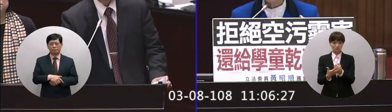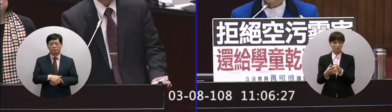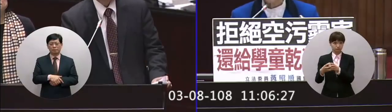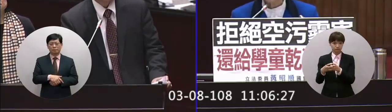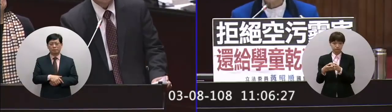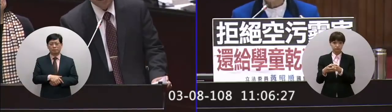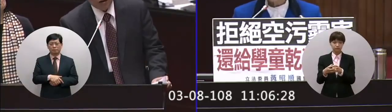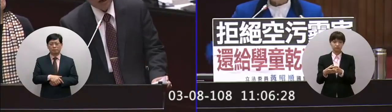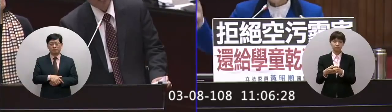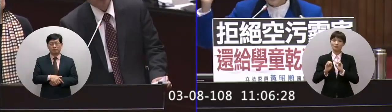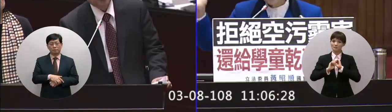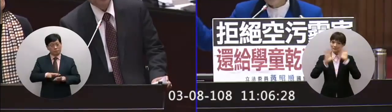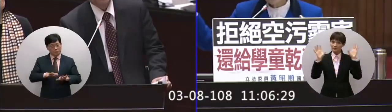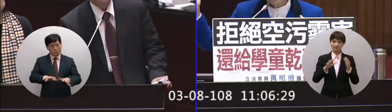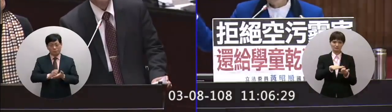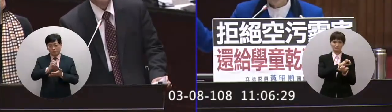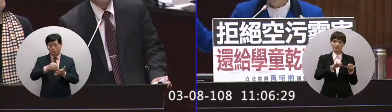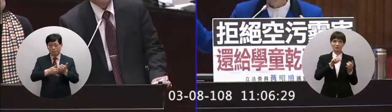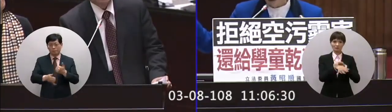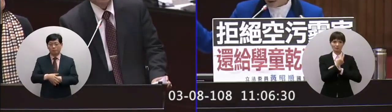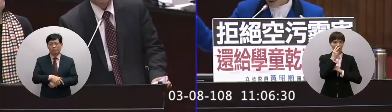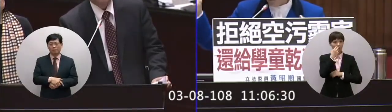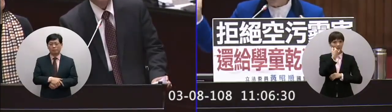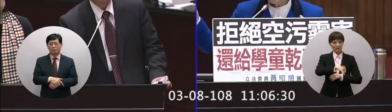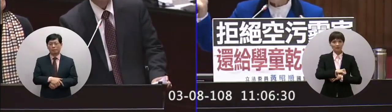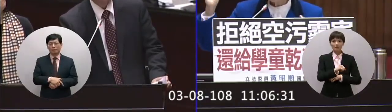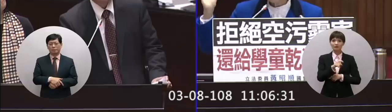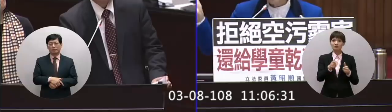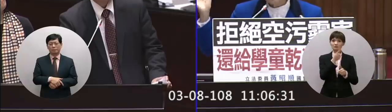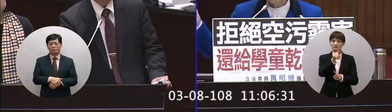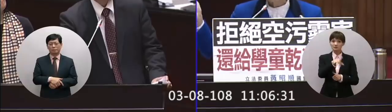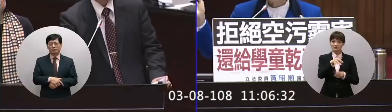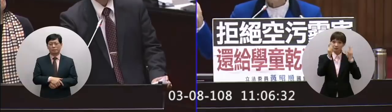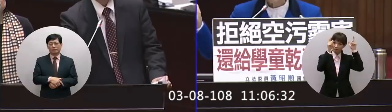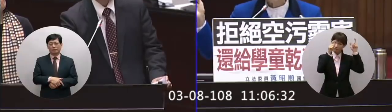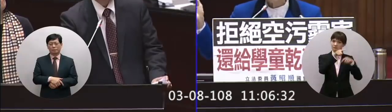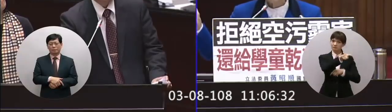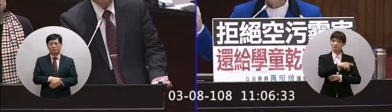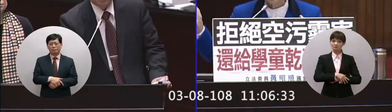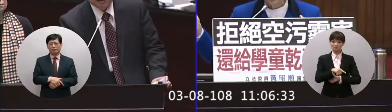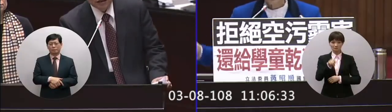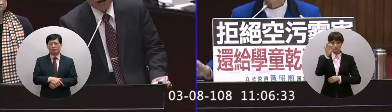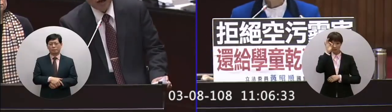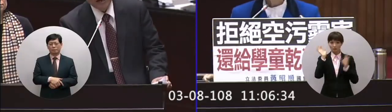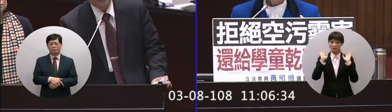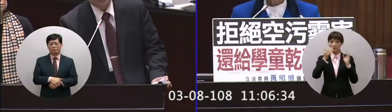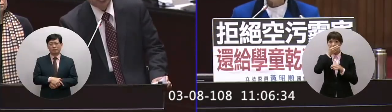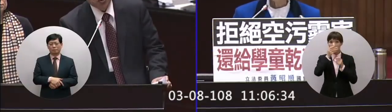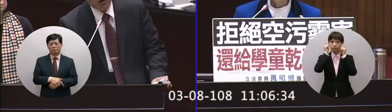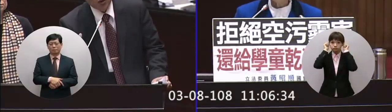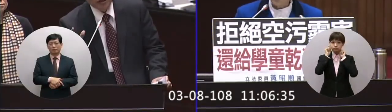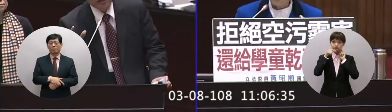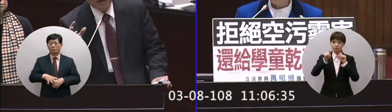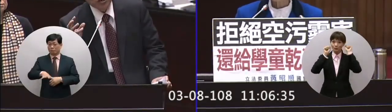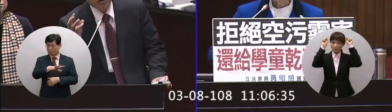的就是我们高雄。你看到那些小朋友必须要戴着口罩去做运动会，